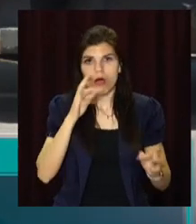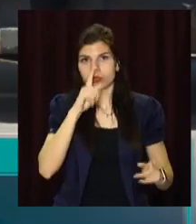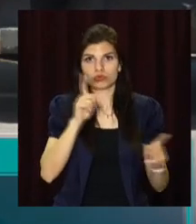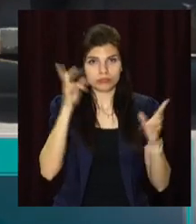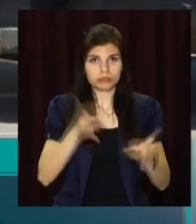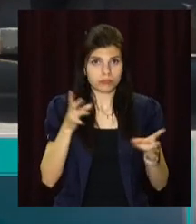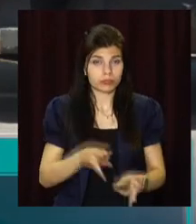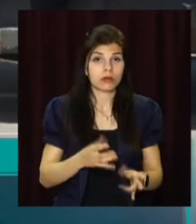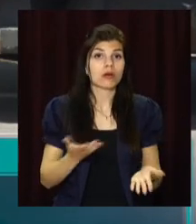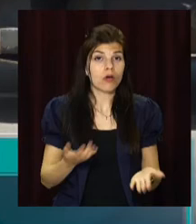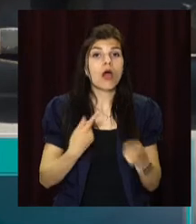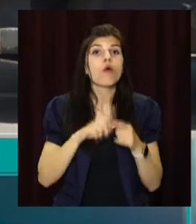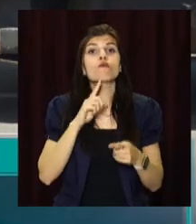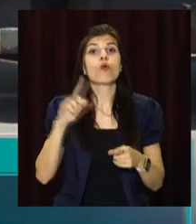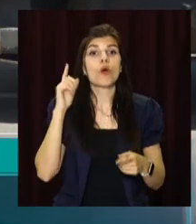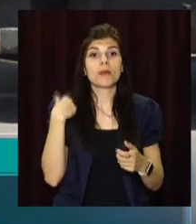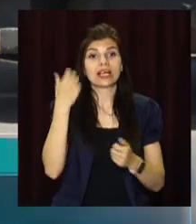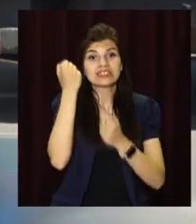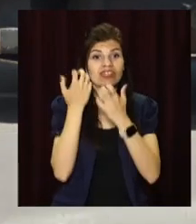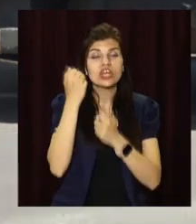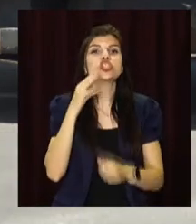примеру, мы сделали в прошлом году светофор